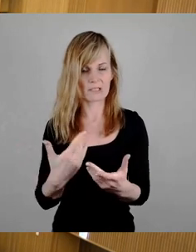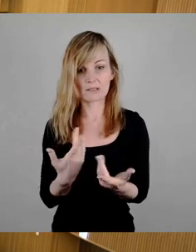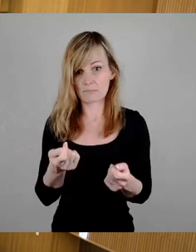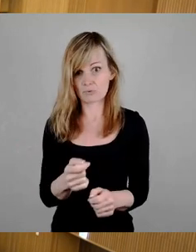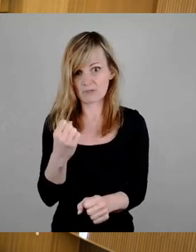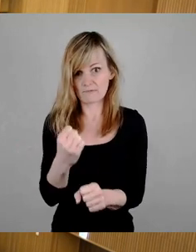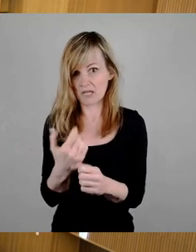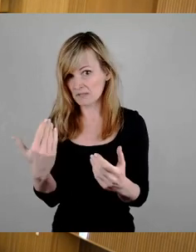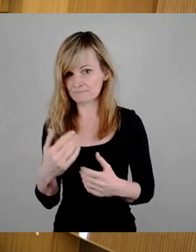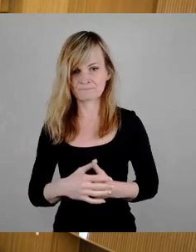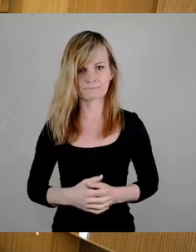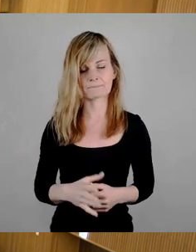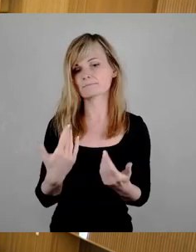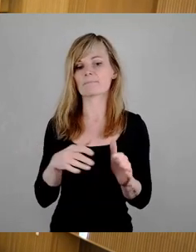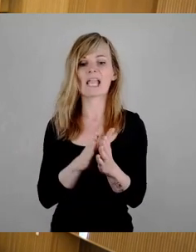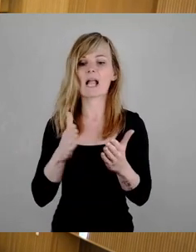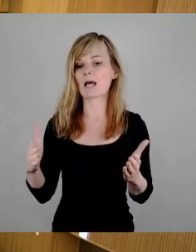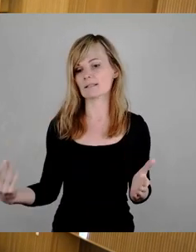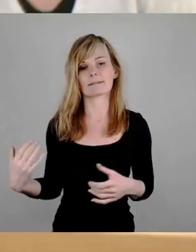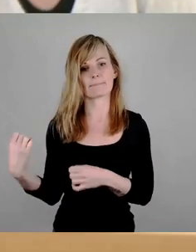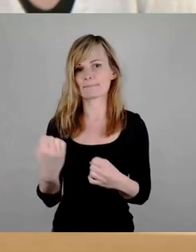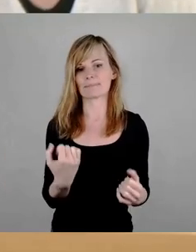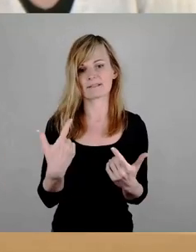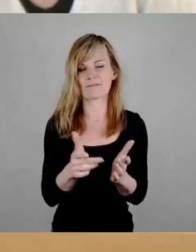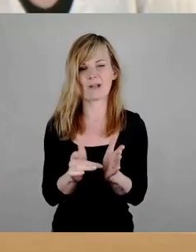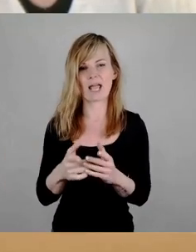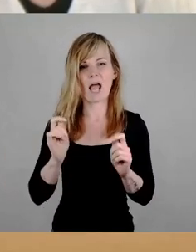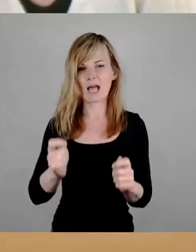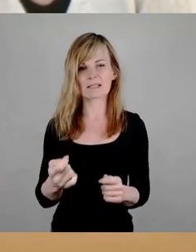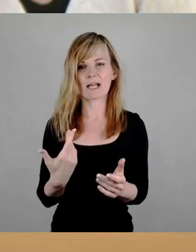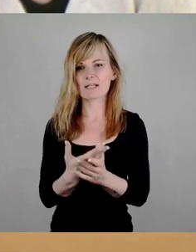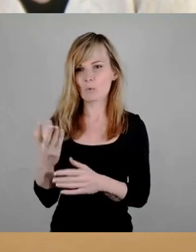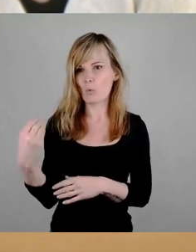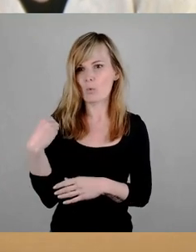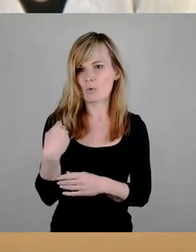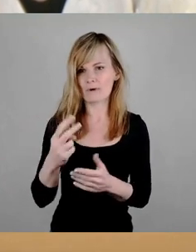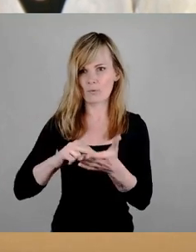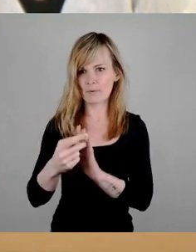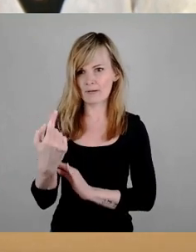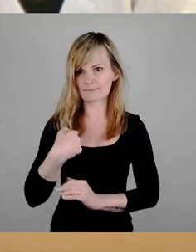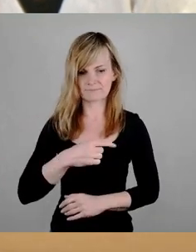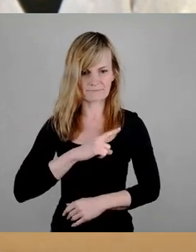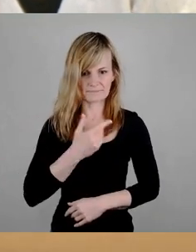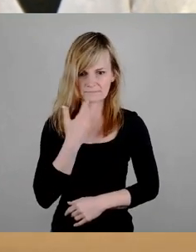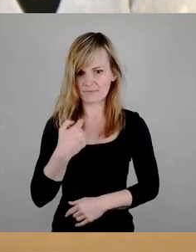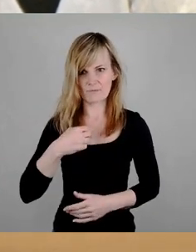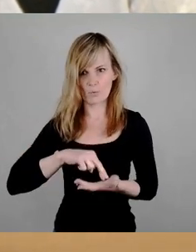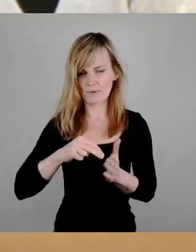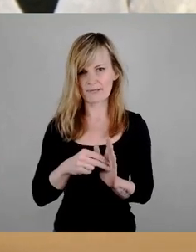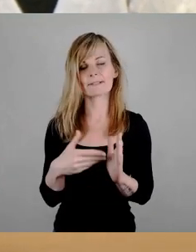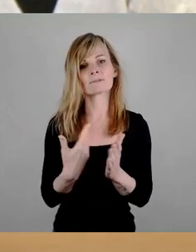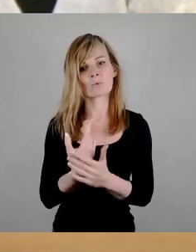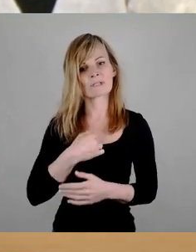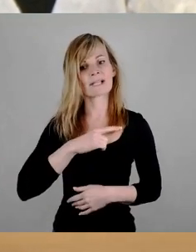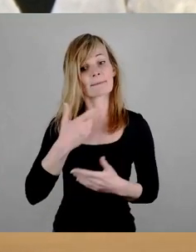Also ich habe jetzt keine Karte mitgebracht, weil der Antrag jetzt nicht so angekündigt war, dass ich mich vorbereitet habe. Ich verstehe den Antrag so,